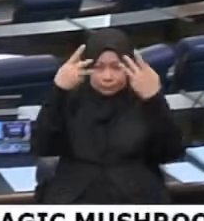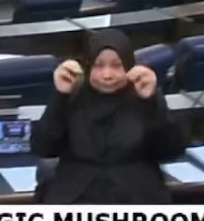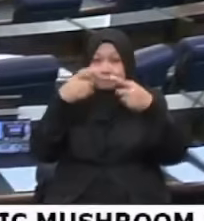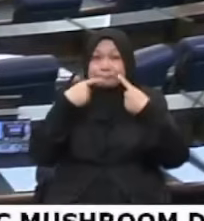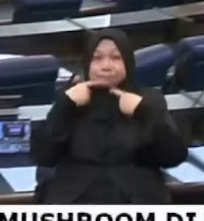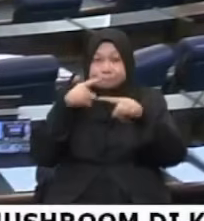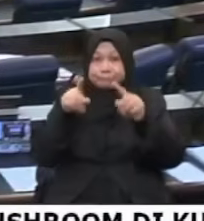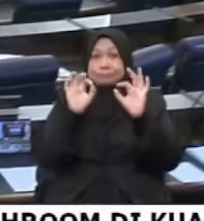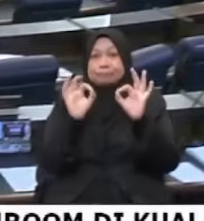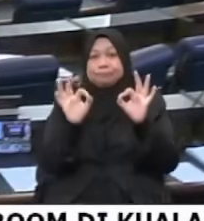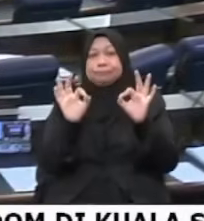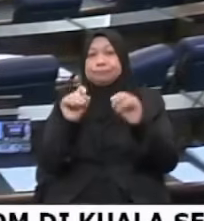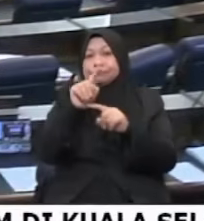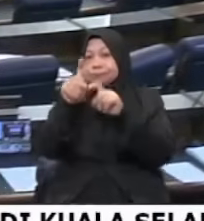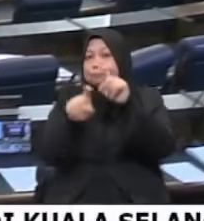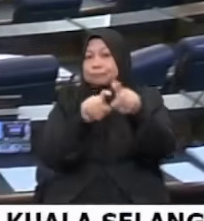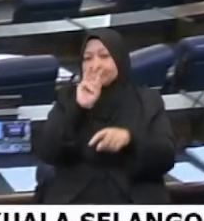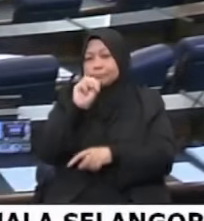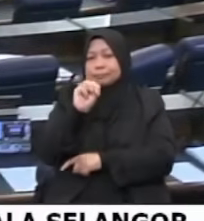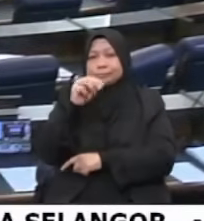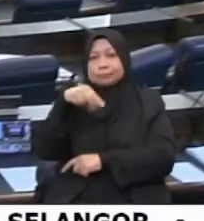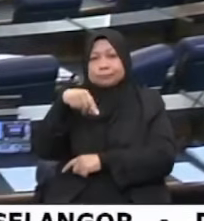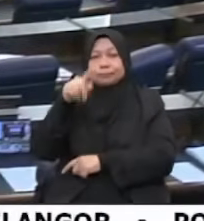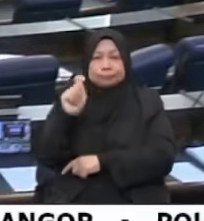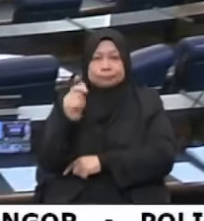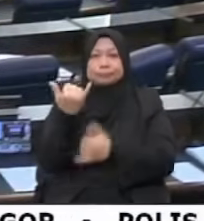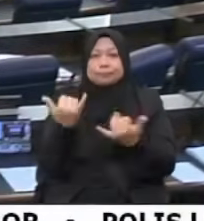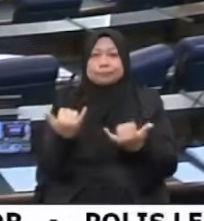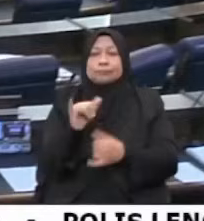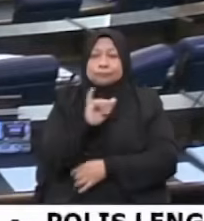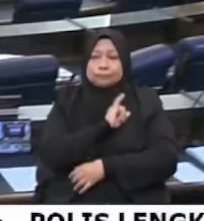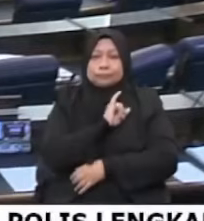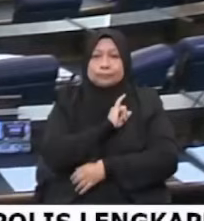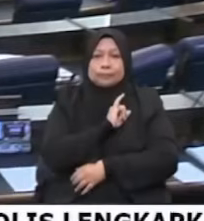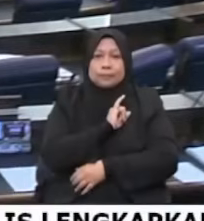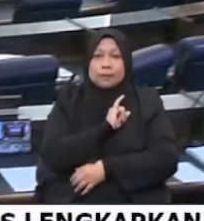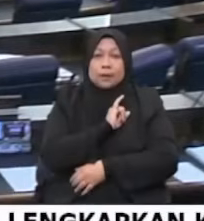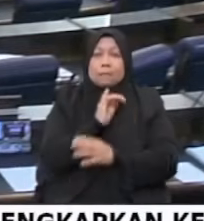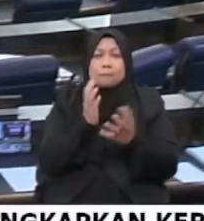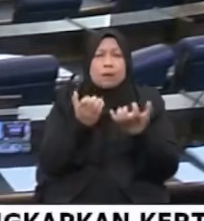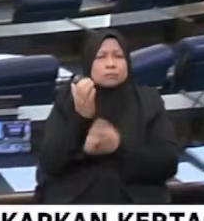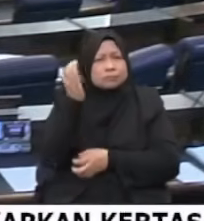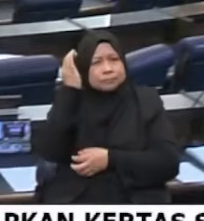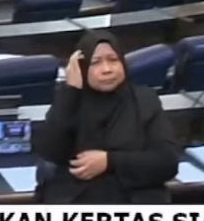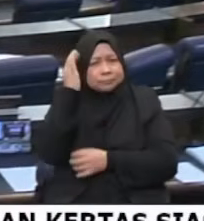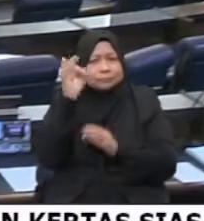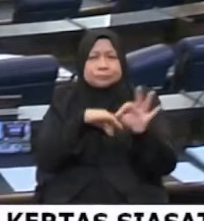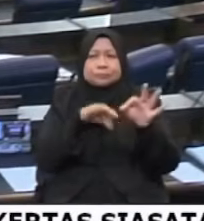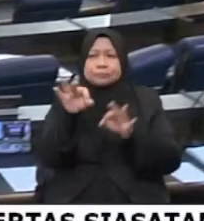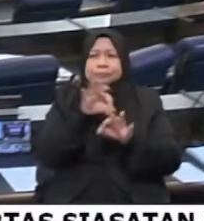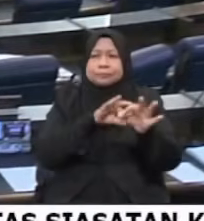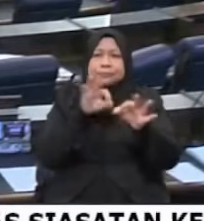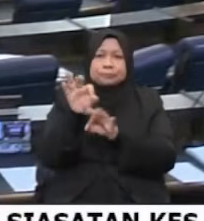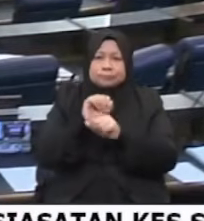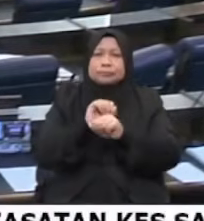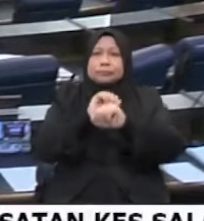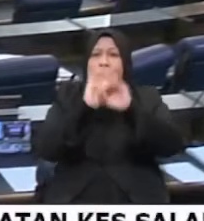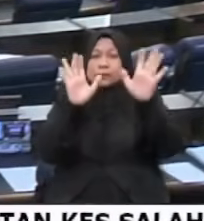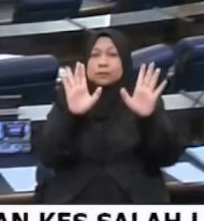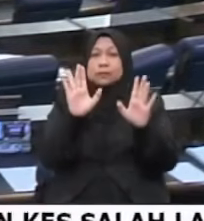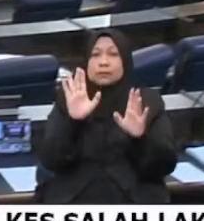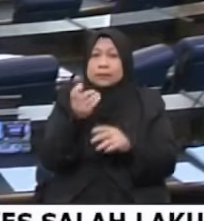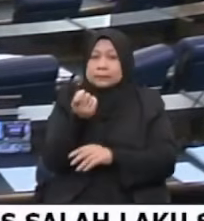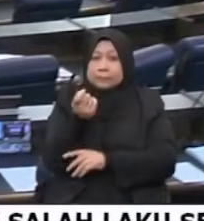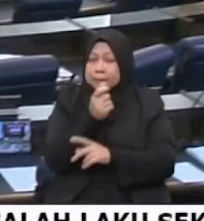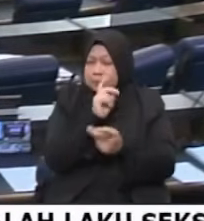jawapan telah diberikan pada soalan mqt Pada hari ini saya ingin mendapat penjelasan secara tuntas